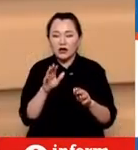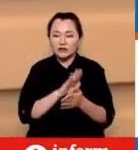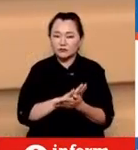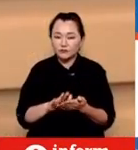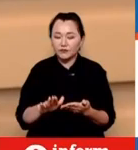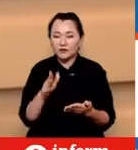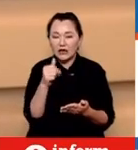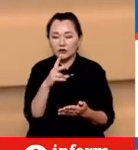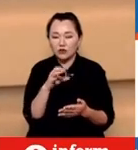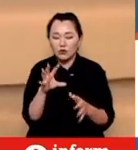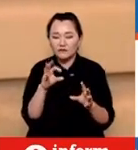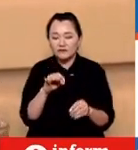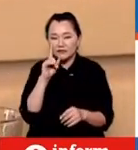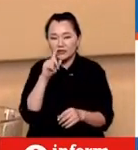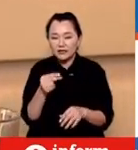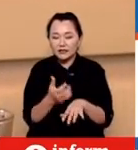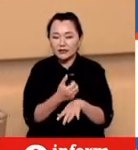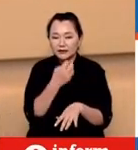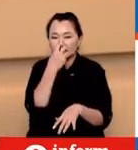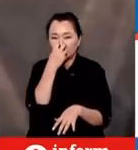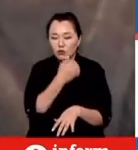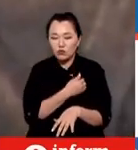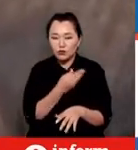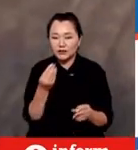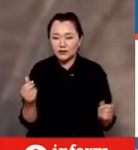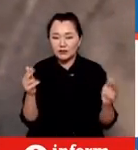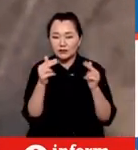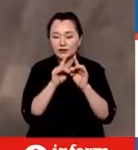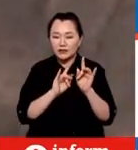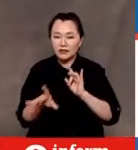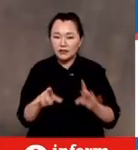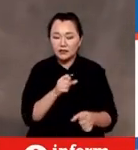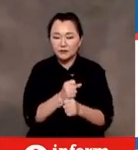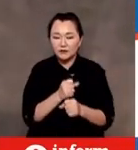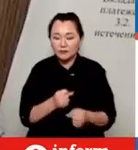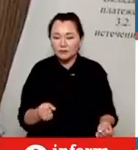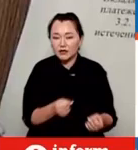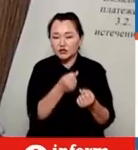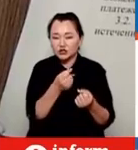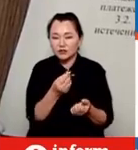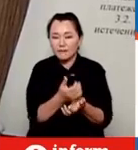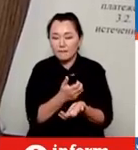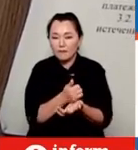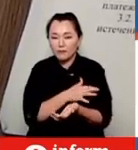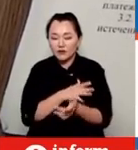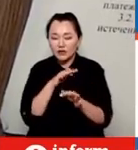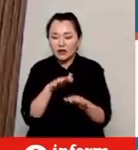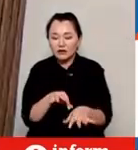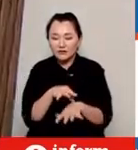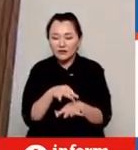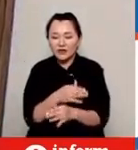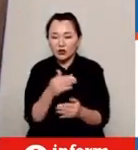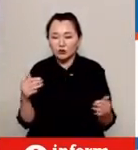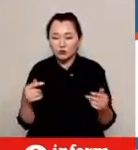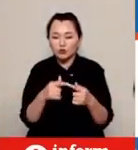бірақ барлық мән-жайды біле тұра табыс табу үшін қаржы пирамидасын жарнамалап құрылтайшылық еткен деп танып отыр. Іс жүргізу барысында оның